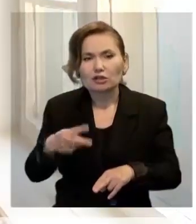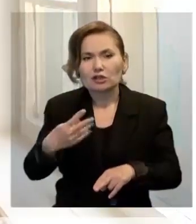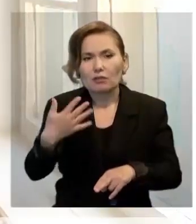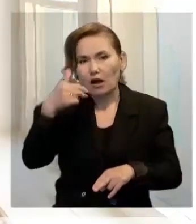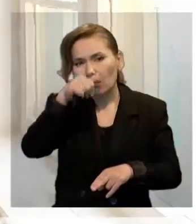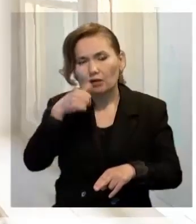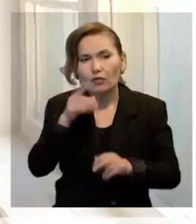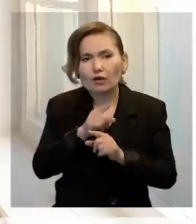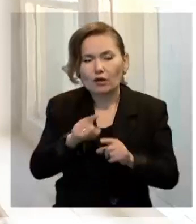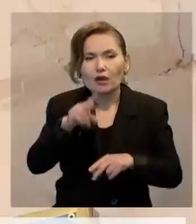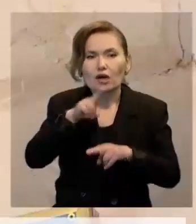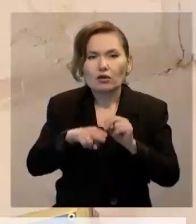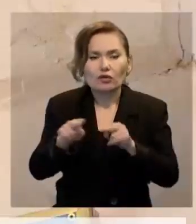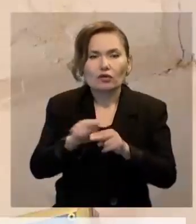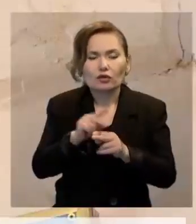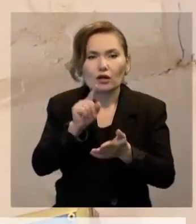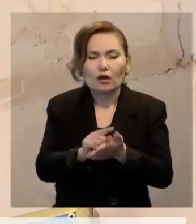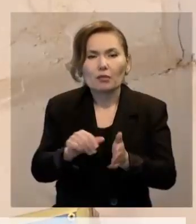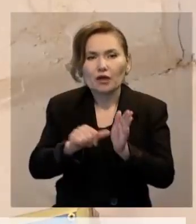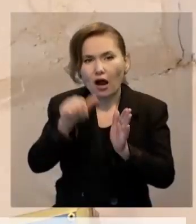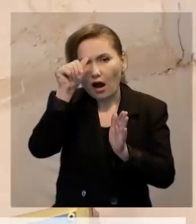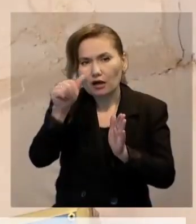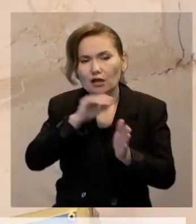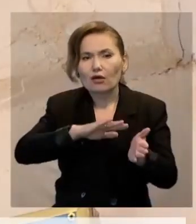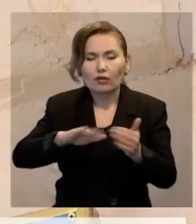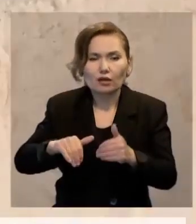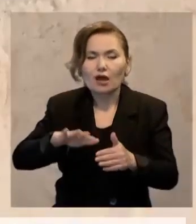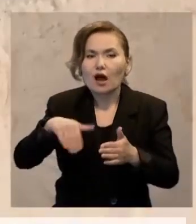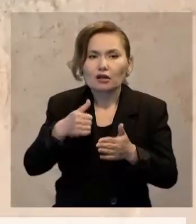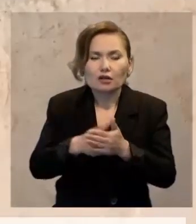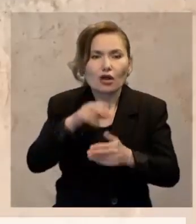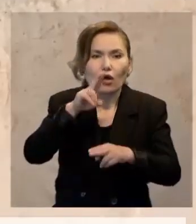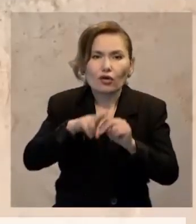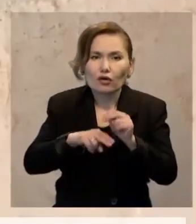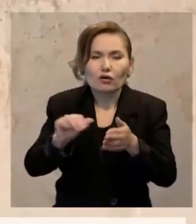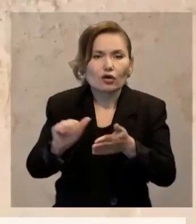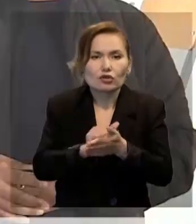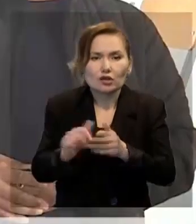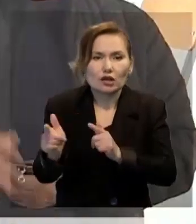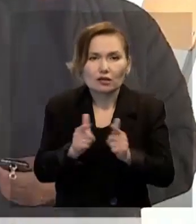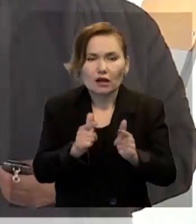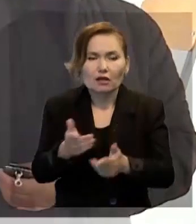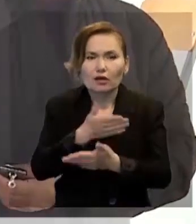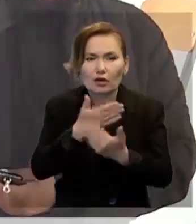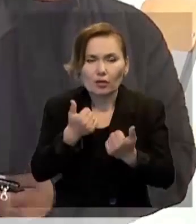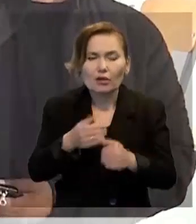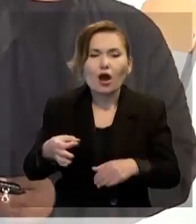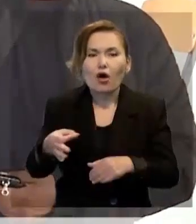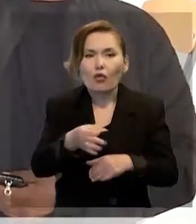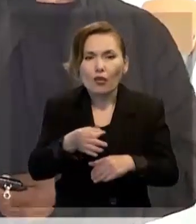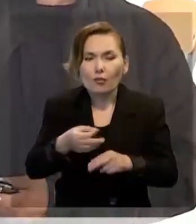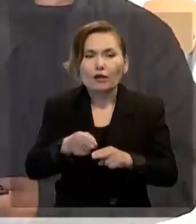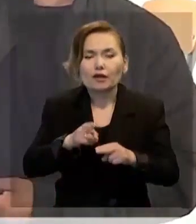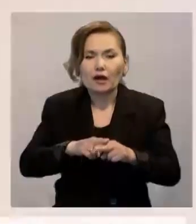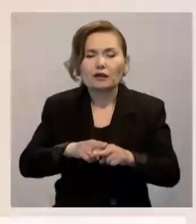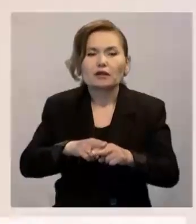2022-2025 жылдар аралығында салынуы тиіс екен. Бірақ 6 ай өтті, әлі күнге құрылыстың жобалау сметалық құжаты дайын емес. Облыстық құрылыс, сәулет және